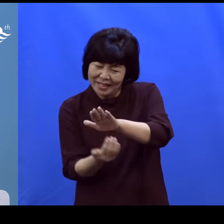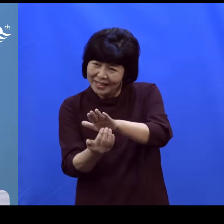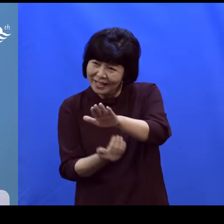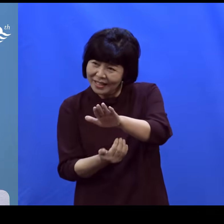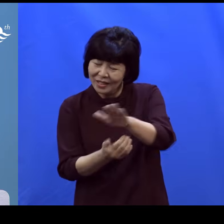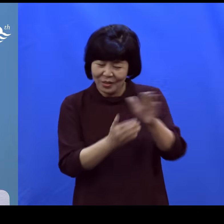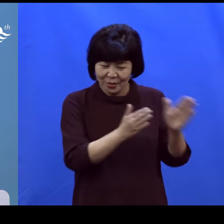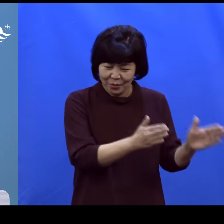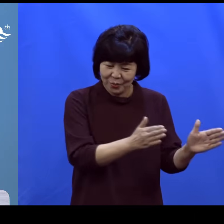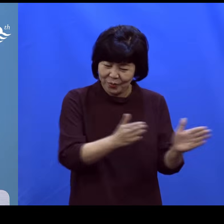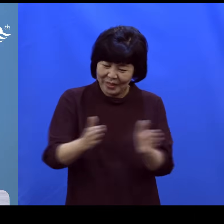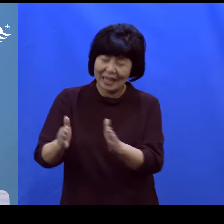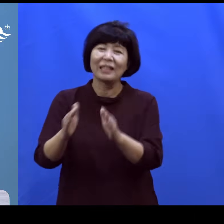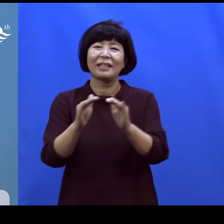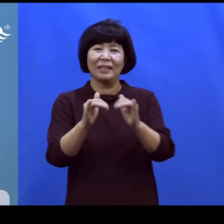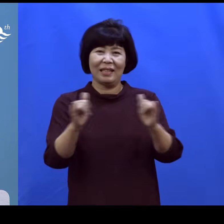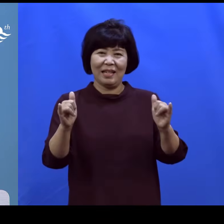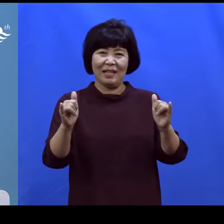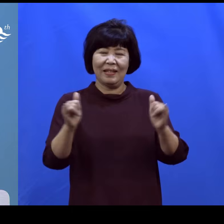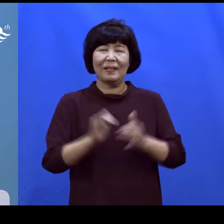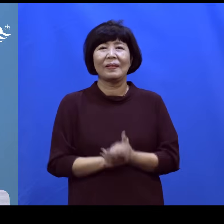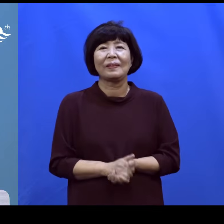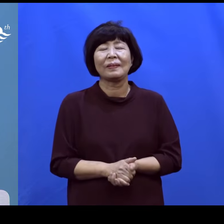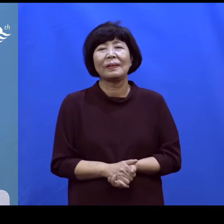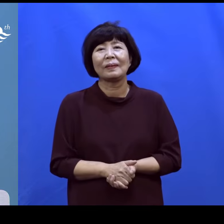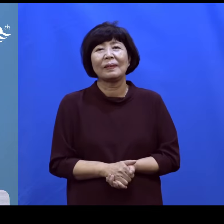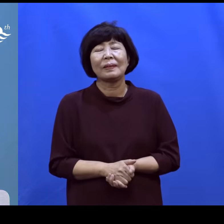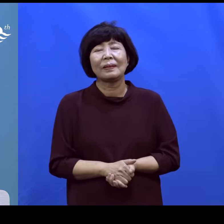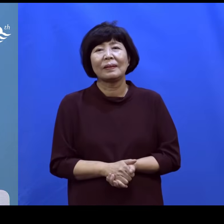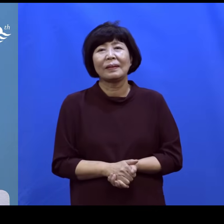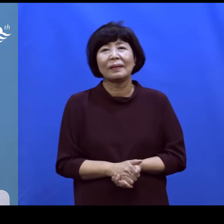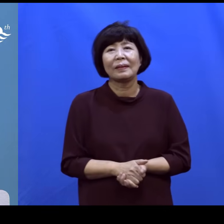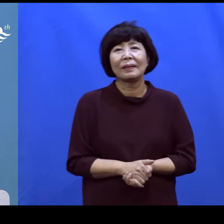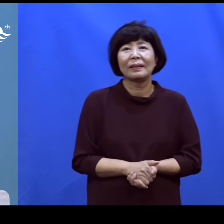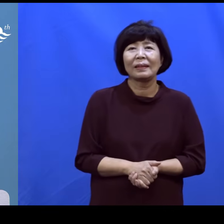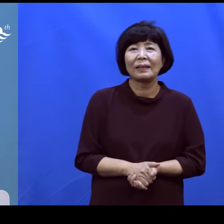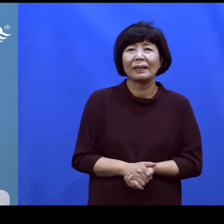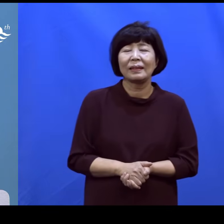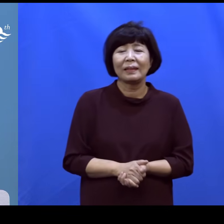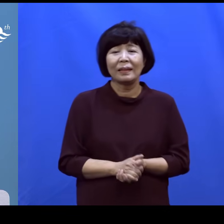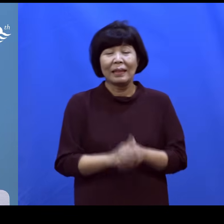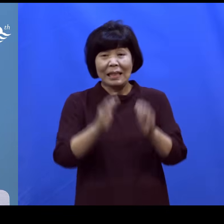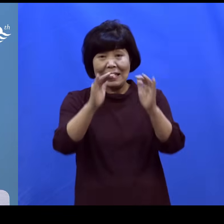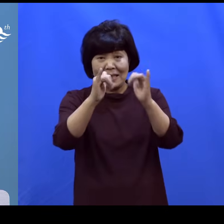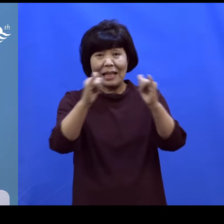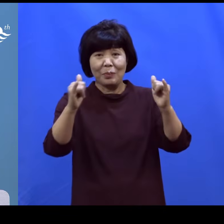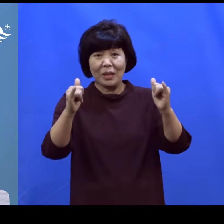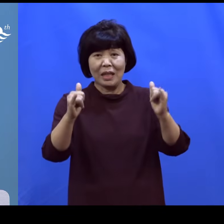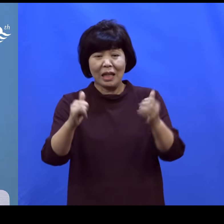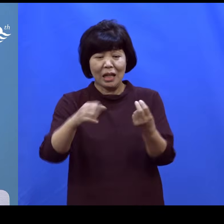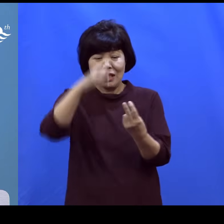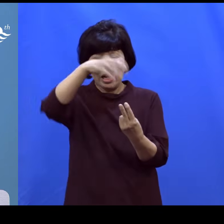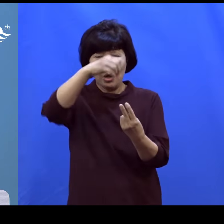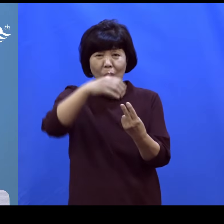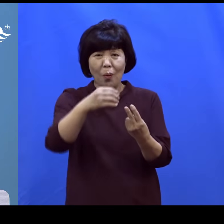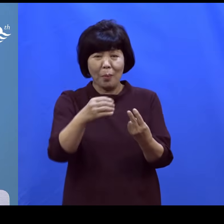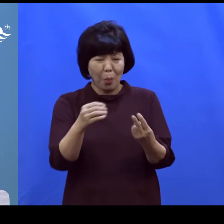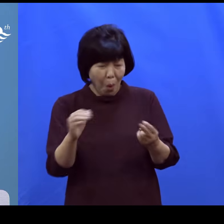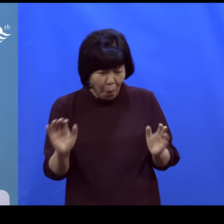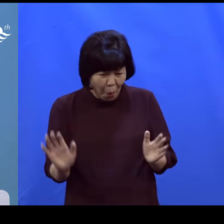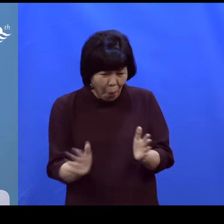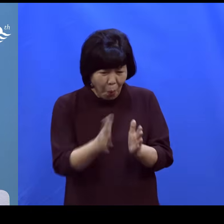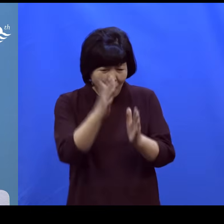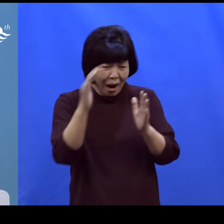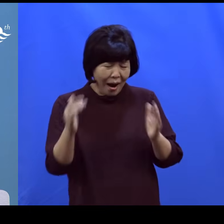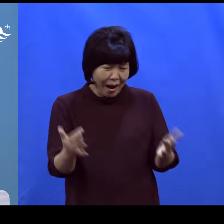끊임없이 사람들이 그를 그리스도로 몰아가고 또 자기 자신에게서 일어나는 어떤